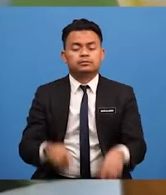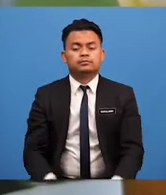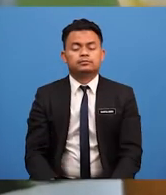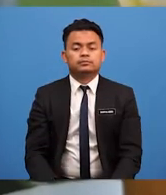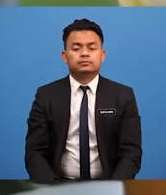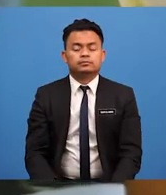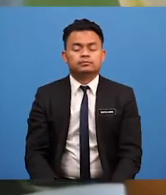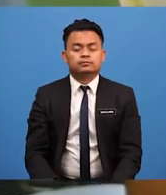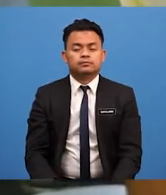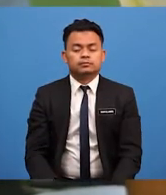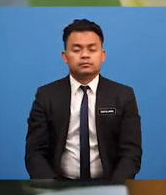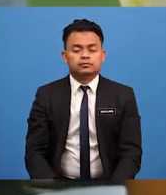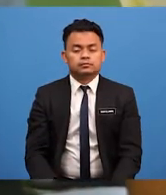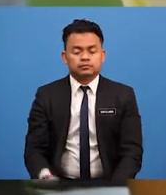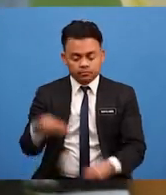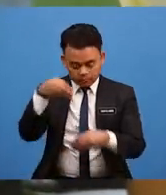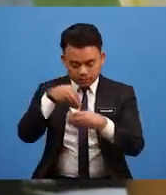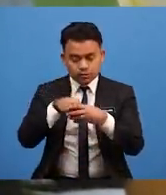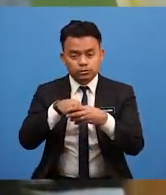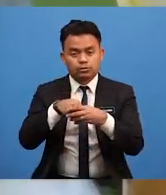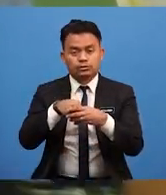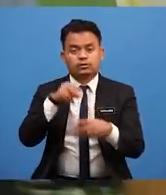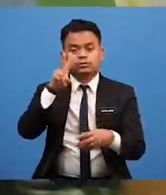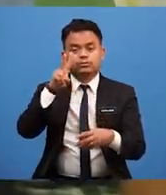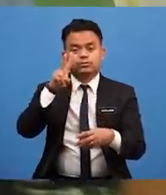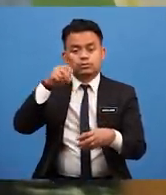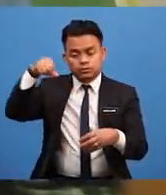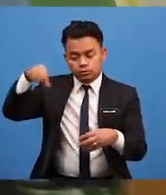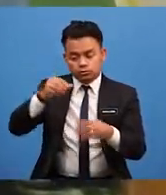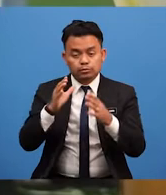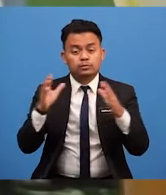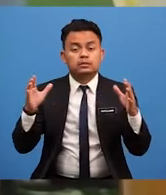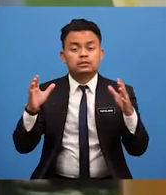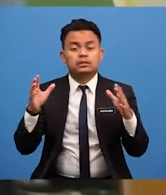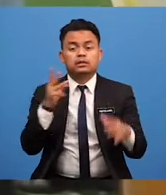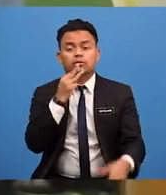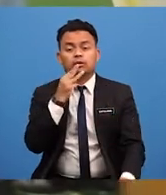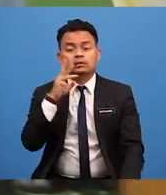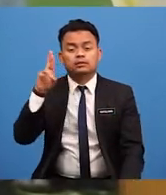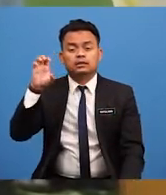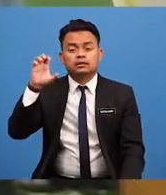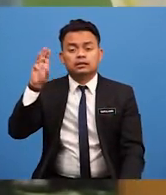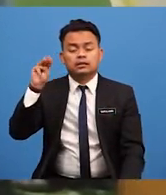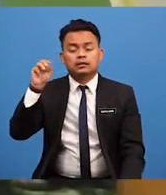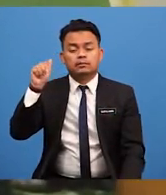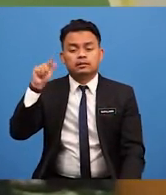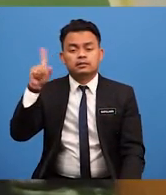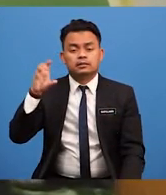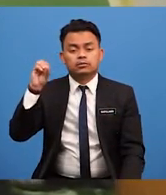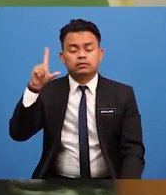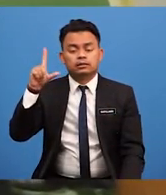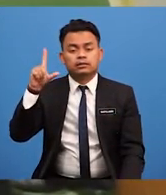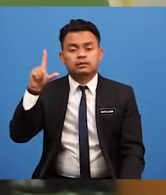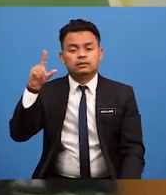Masukkan 2 sudu besar warna Remazol ke dalam paste yang telah dibiarkan